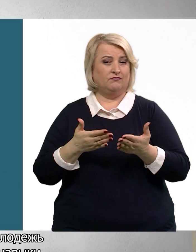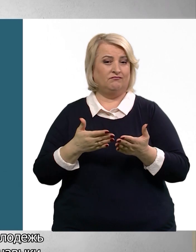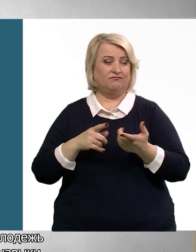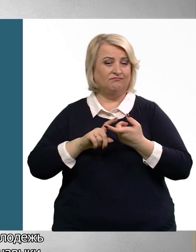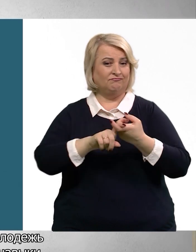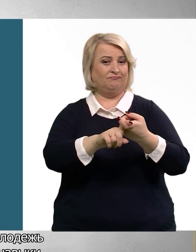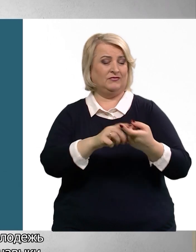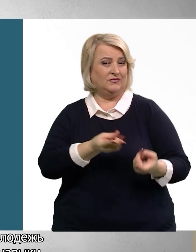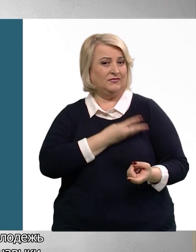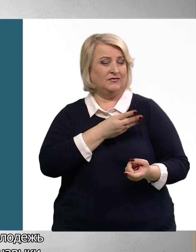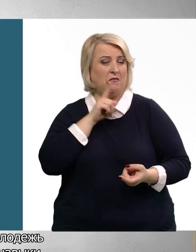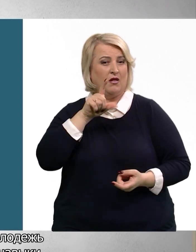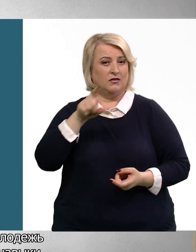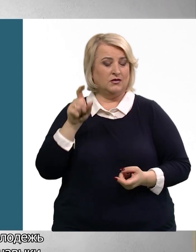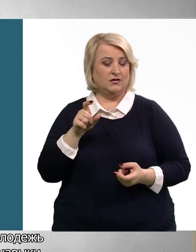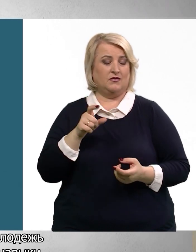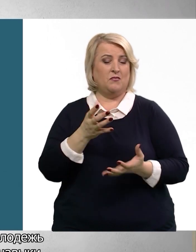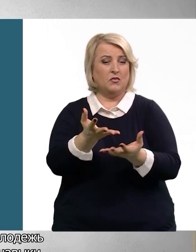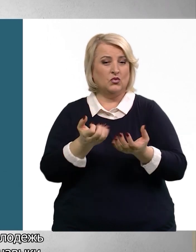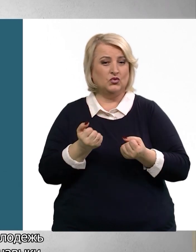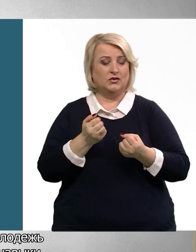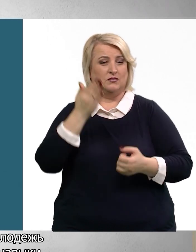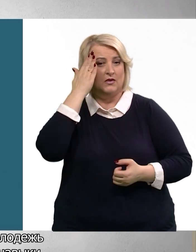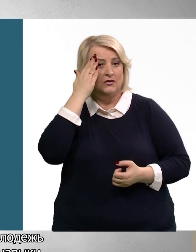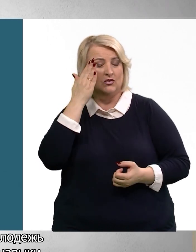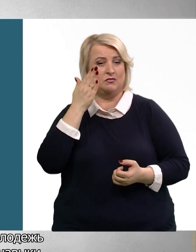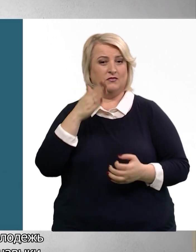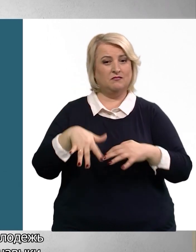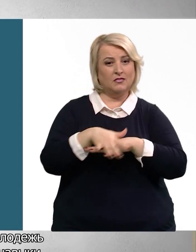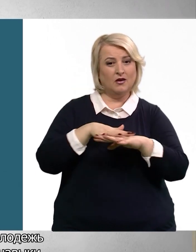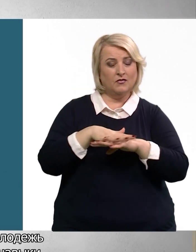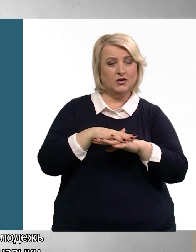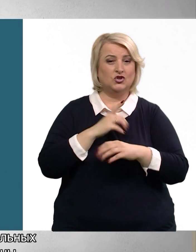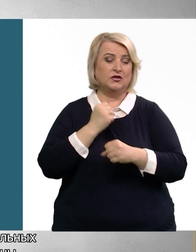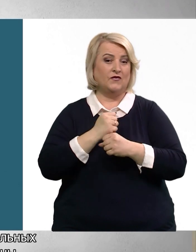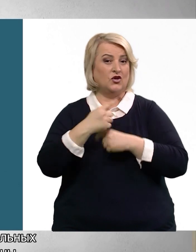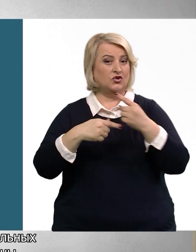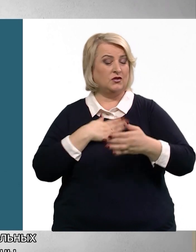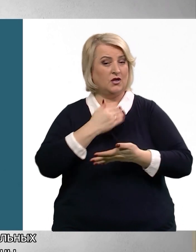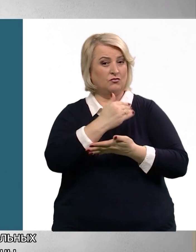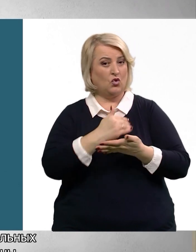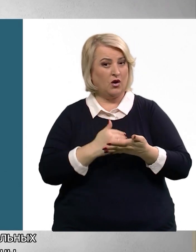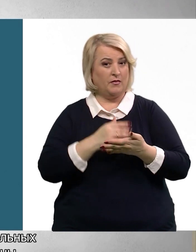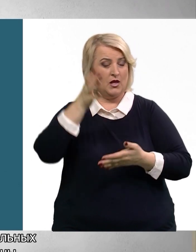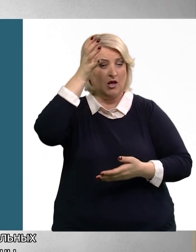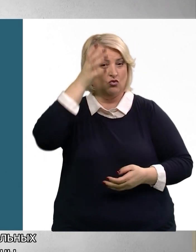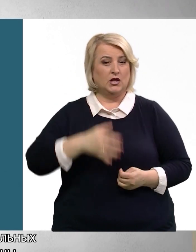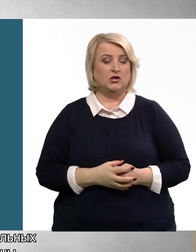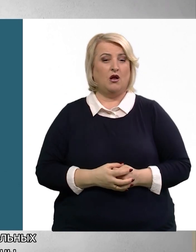inspire tinerii să dovedească abilități de viață și de afaceri prin intermediul programele